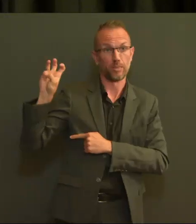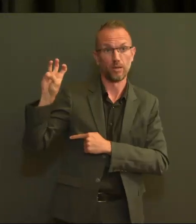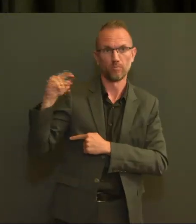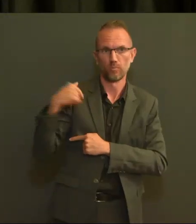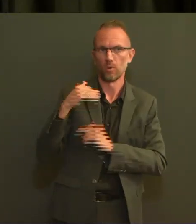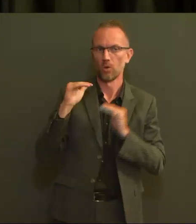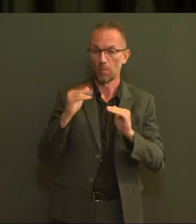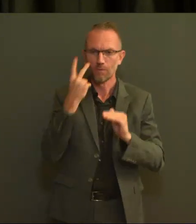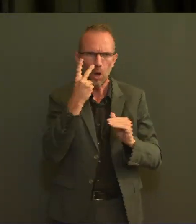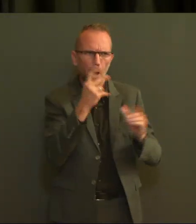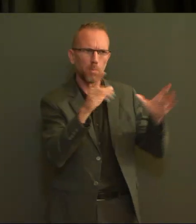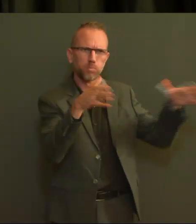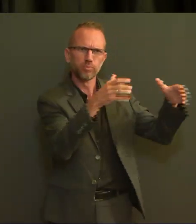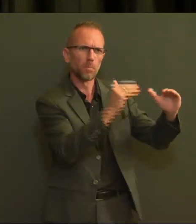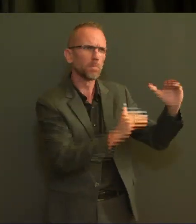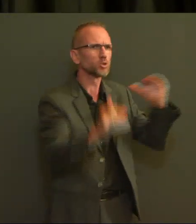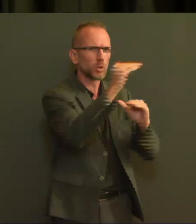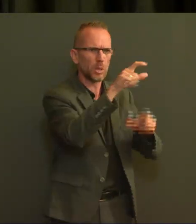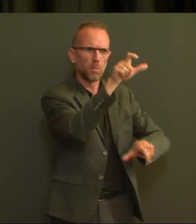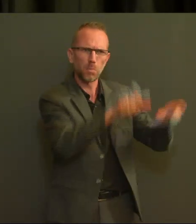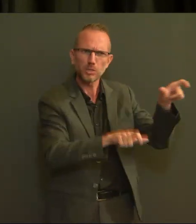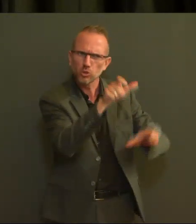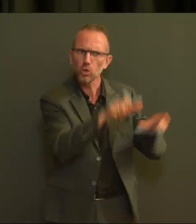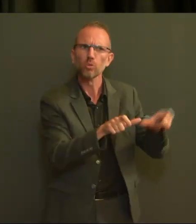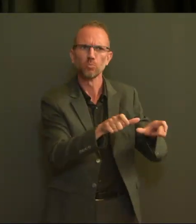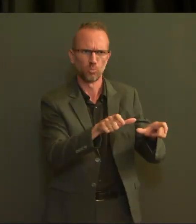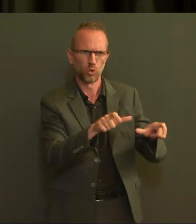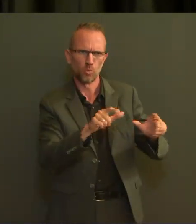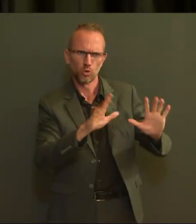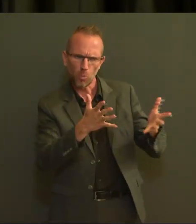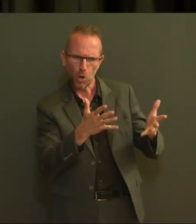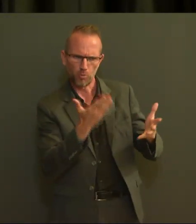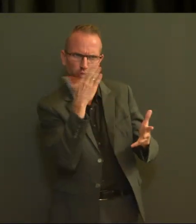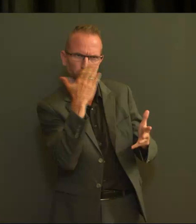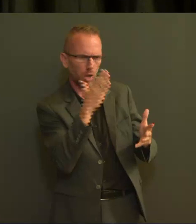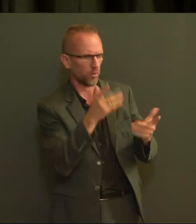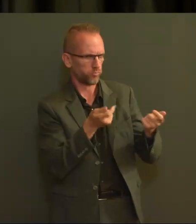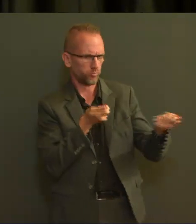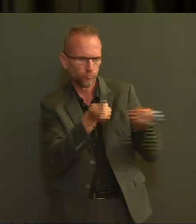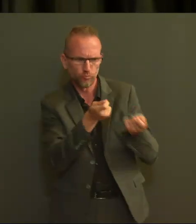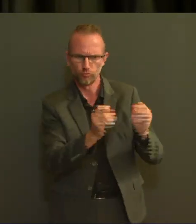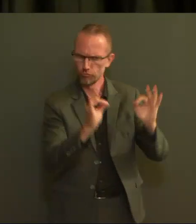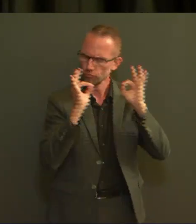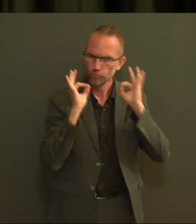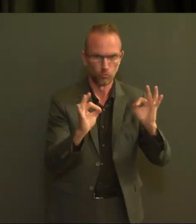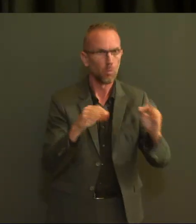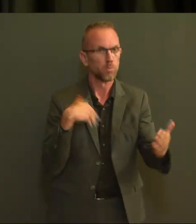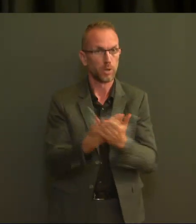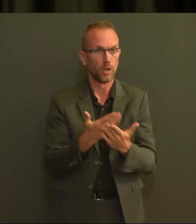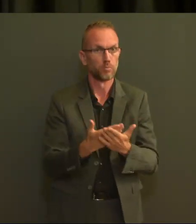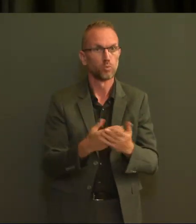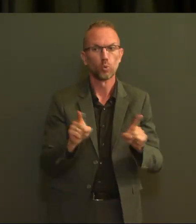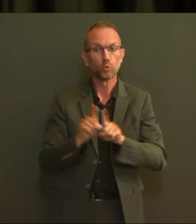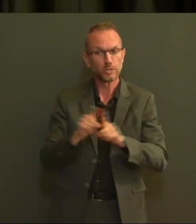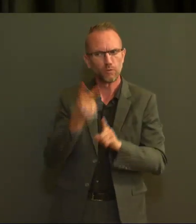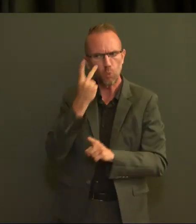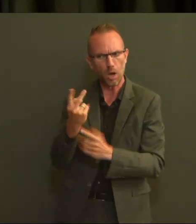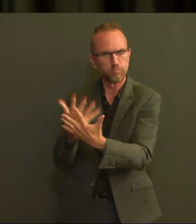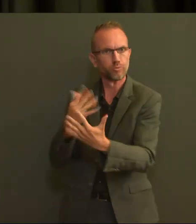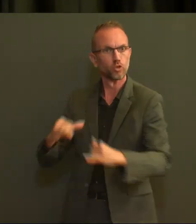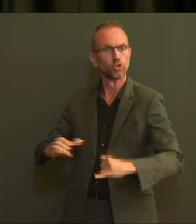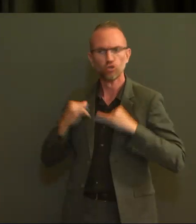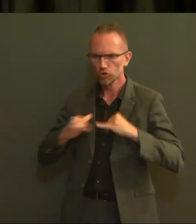forte augmentation du nombre d'infections dans notre pays. La plupart des jeunes adultes ont également pris leurs responsabilités et nous voudrions expressément